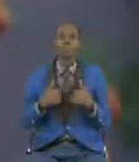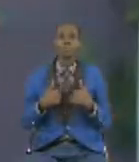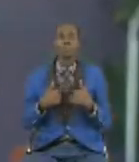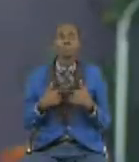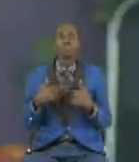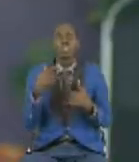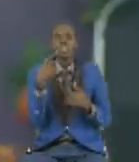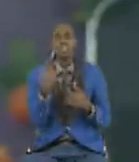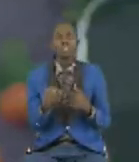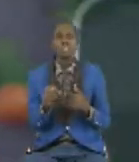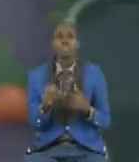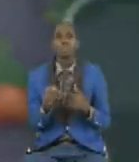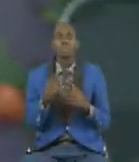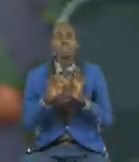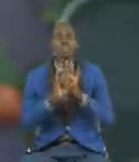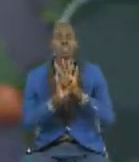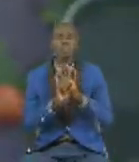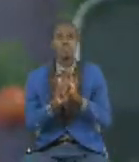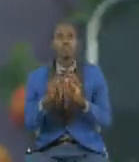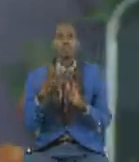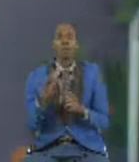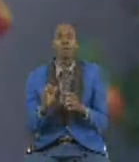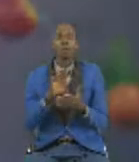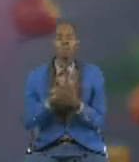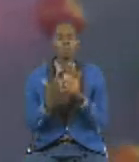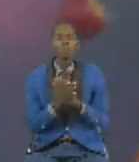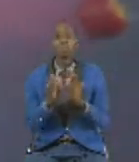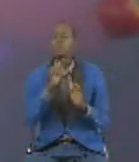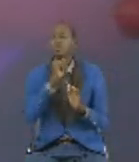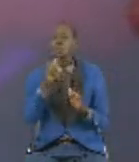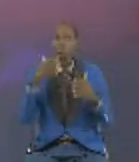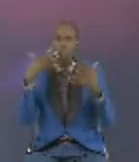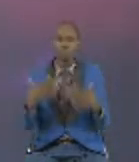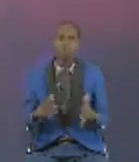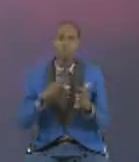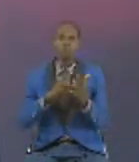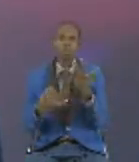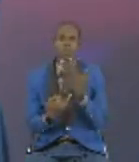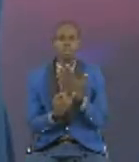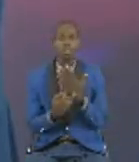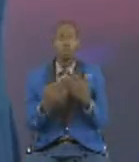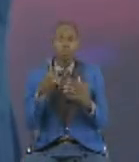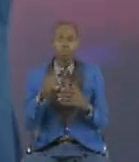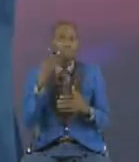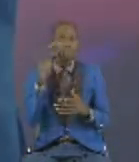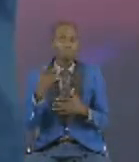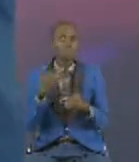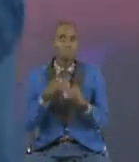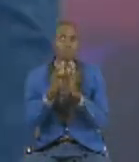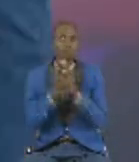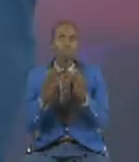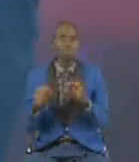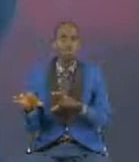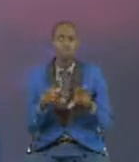ils ont le syndrome de projet inachevé. Alors, vous verrez que dans les Actes des